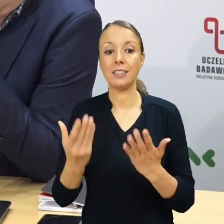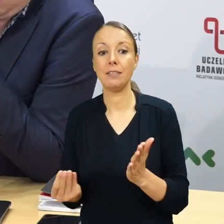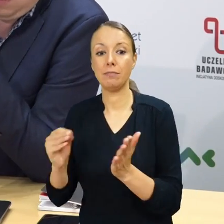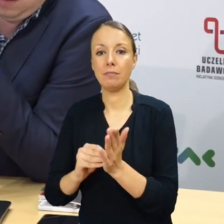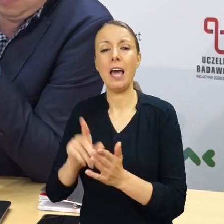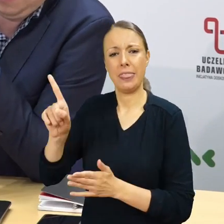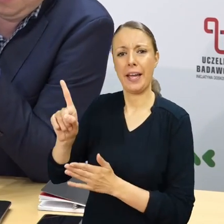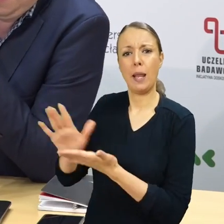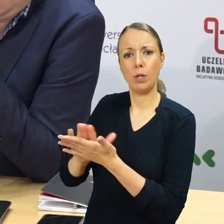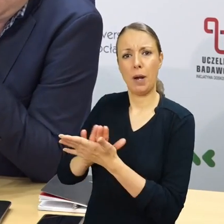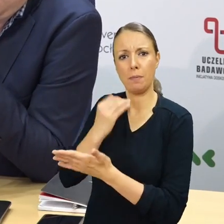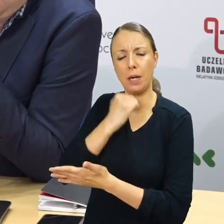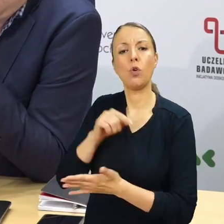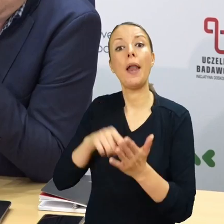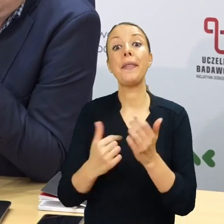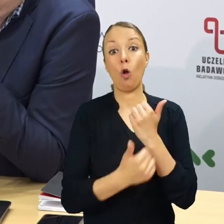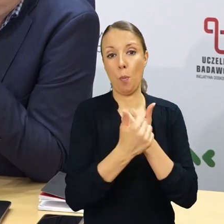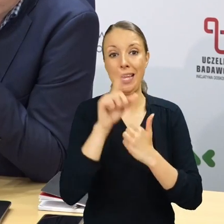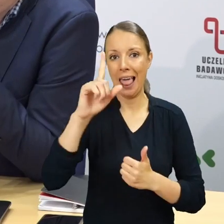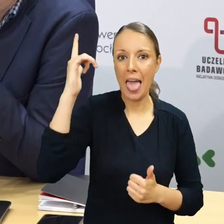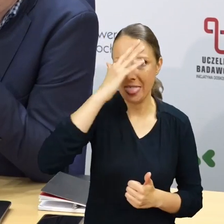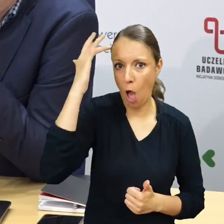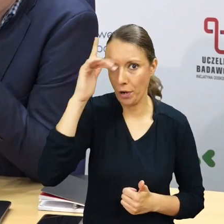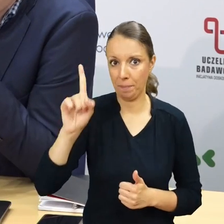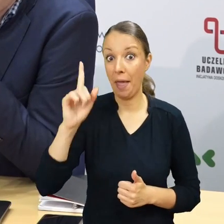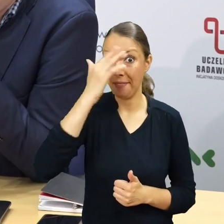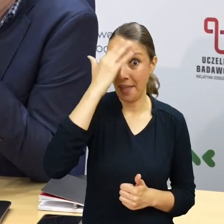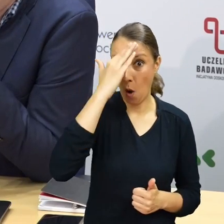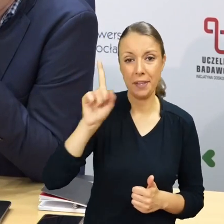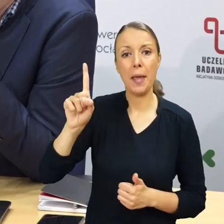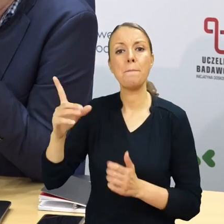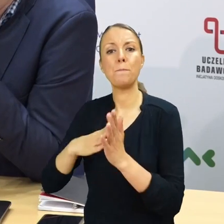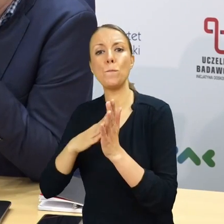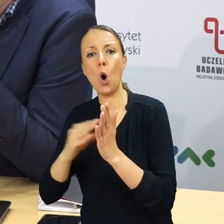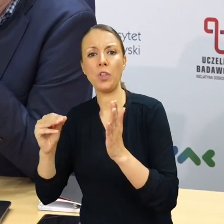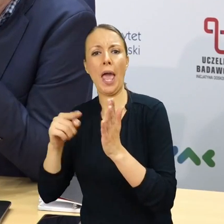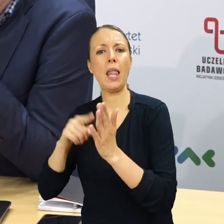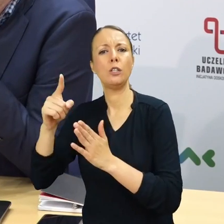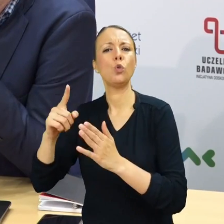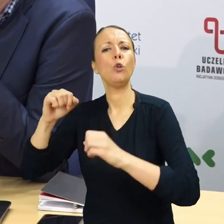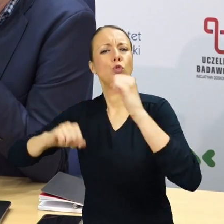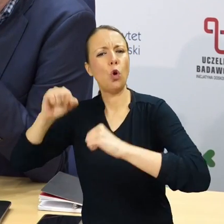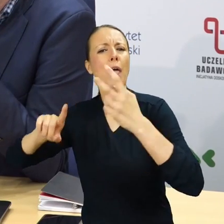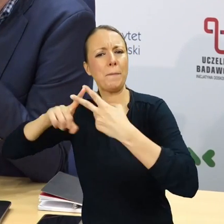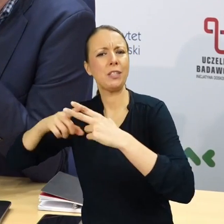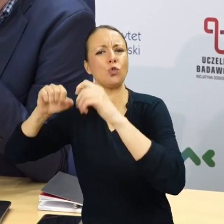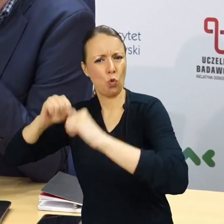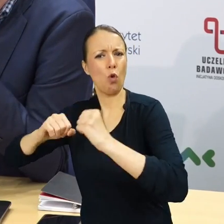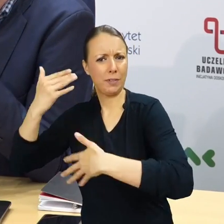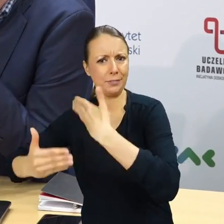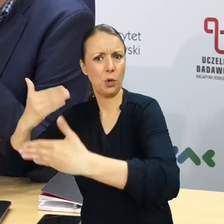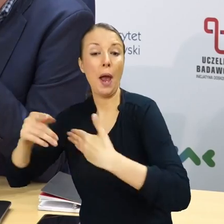dokument teoretycznie, w teoretycznym świecie, nie w modelu postępowania sądowo-administracyjnego, mógłby być weryfikowany za